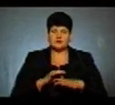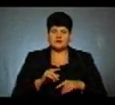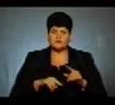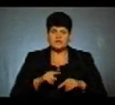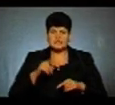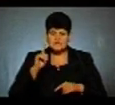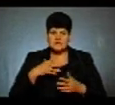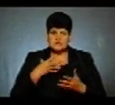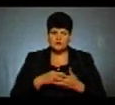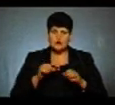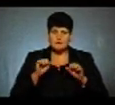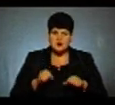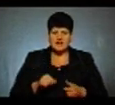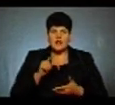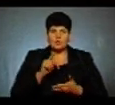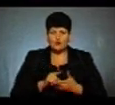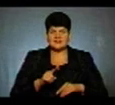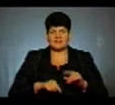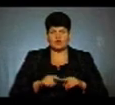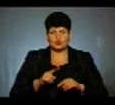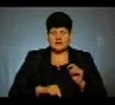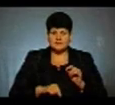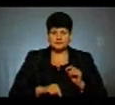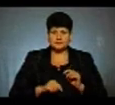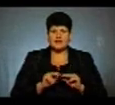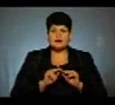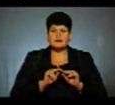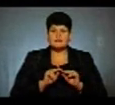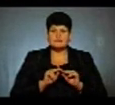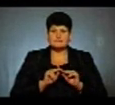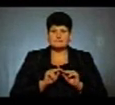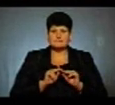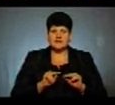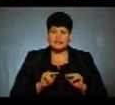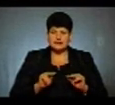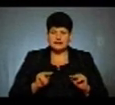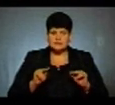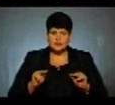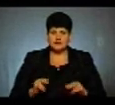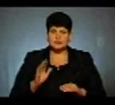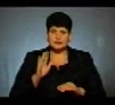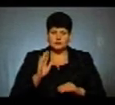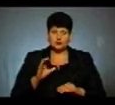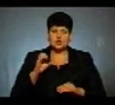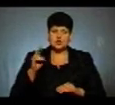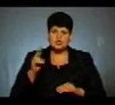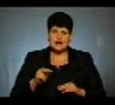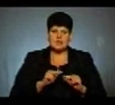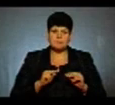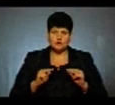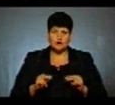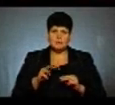свої права під час і обов'язки в родині. Викладатиме новий предмет школярам упродовж року соціальний педагог